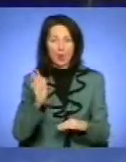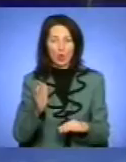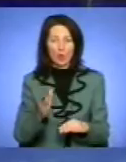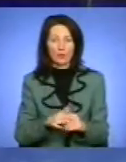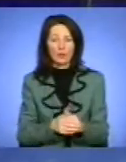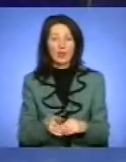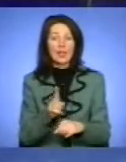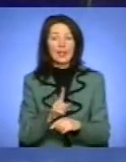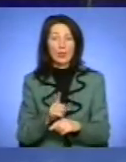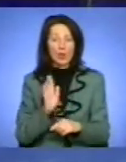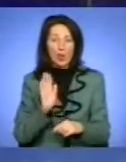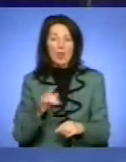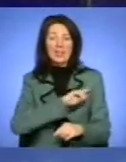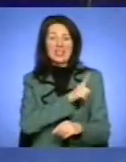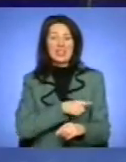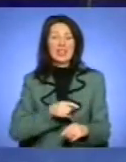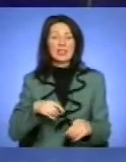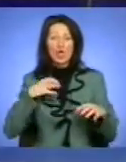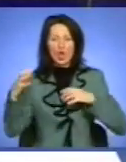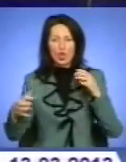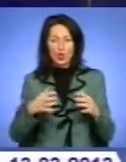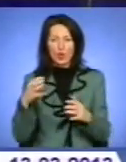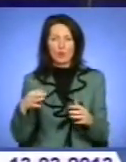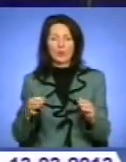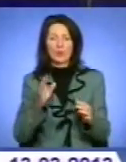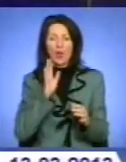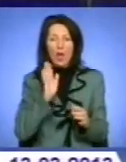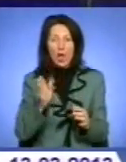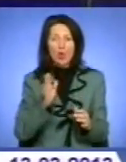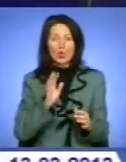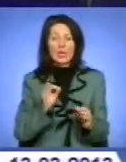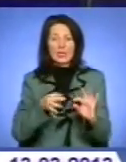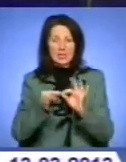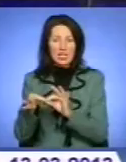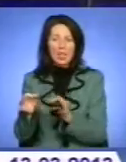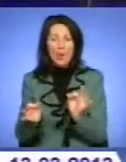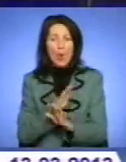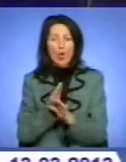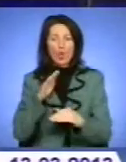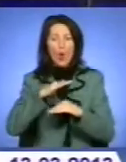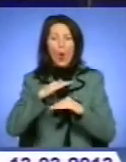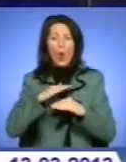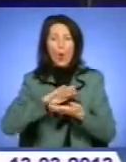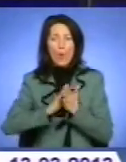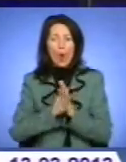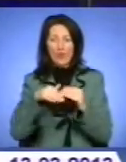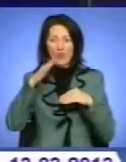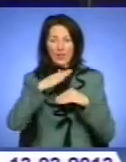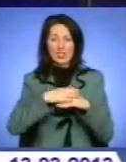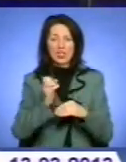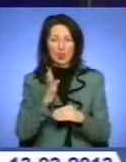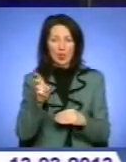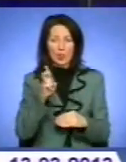На Тернопільщину насувається сильний шторм. Синоптики прогнозують, що складні погодні умови спостерігатимуться ввечері 14 березня та протягом